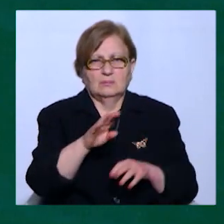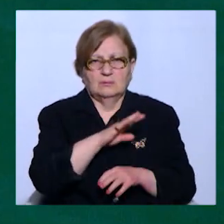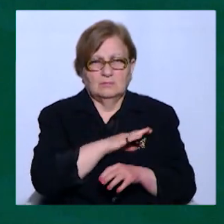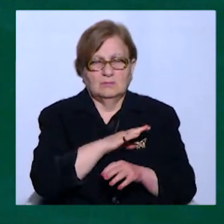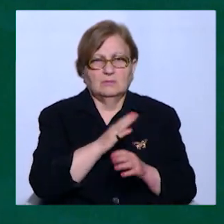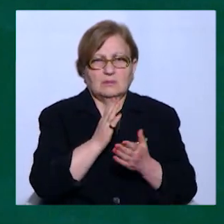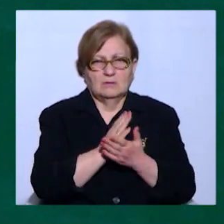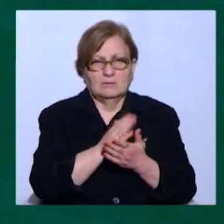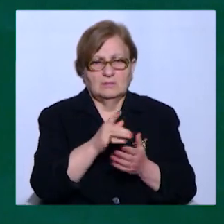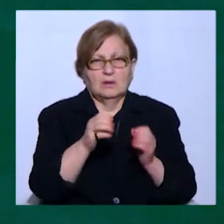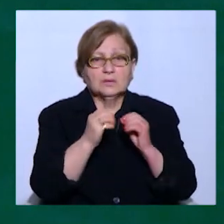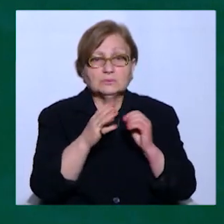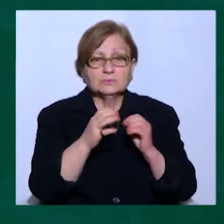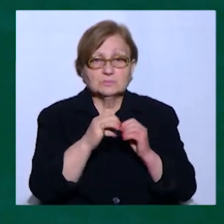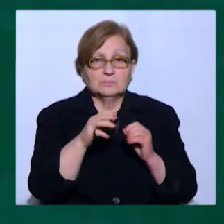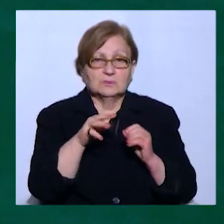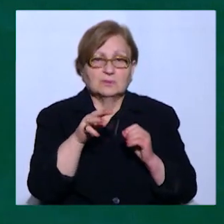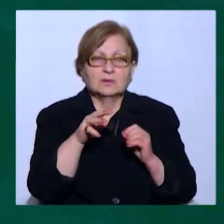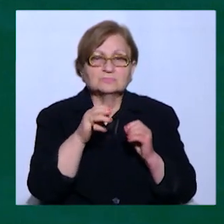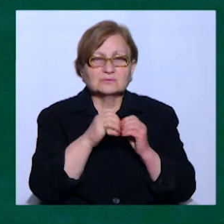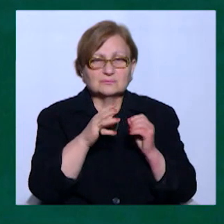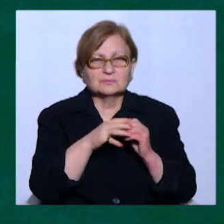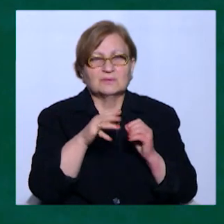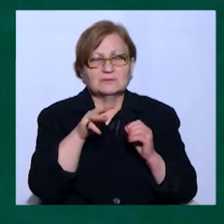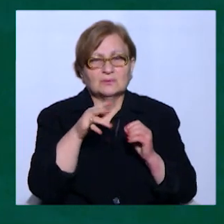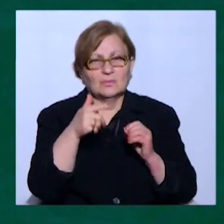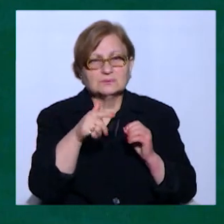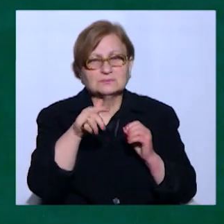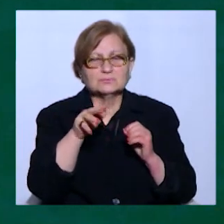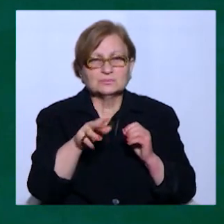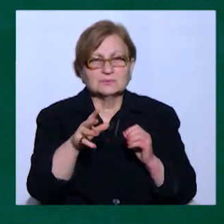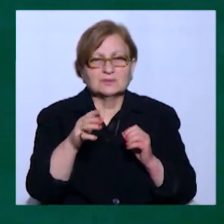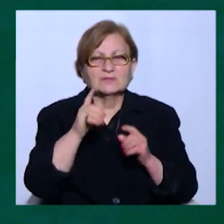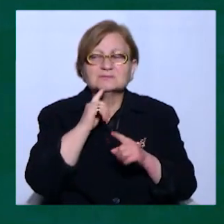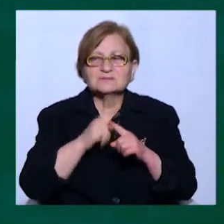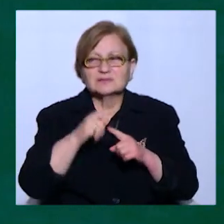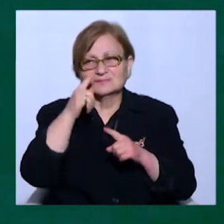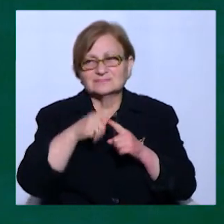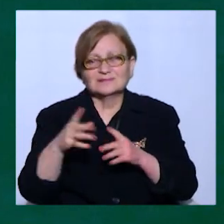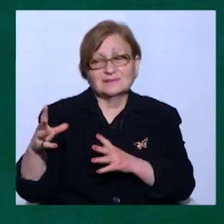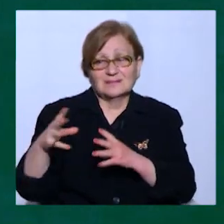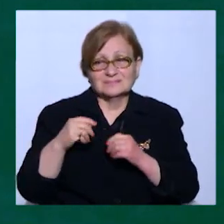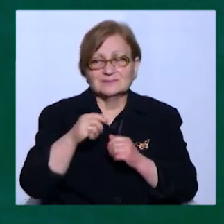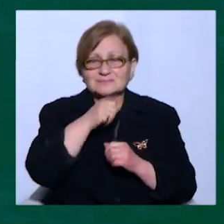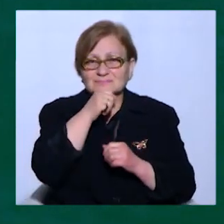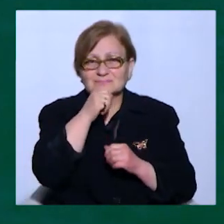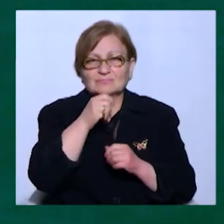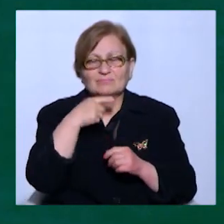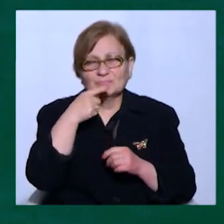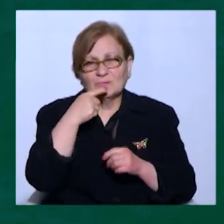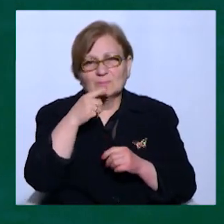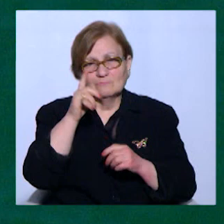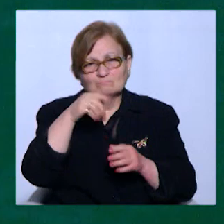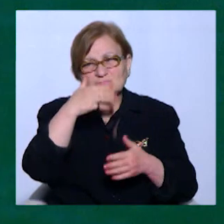15-20 წუთი გამოყოს, ვთხოვეთ თქვენი ძმა და თქვენთან ერთად დაჯდნენ, რომელთაც ადრე აქ ეს გავლილი და ამბობენ ხშირად,